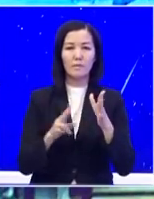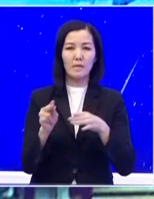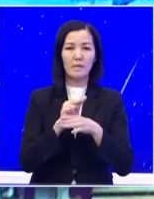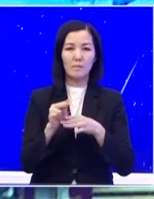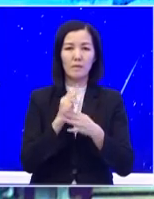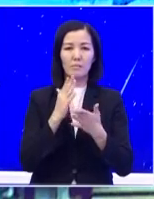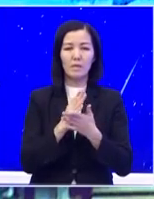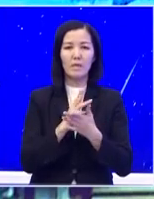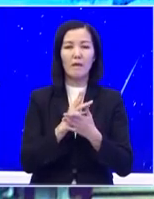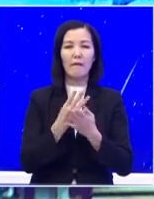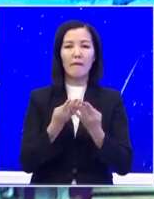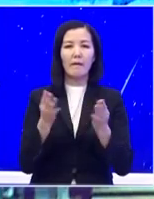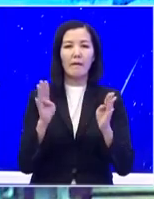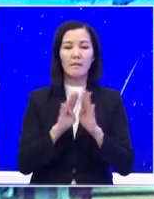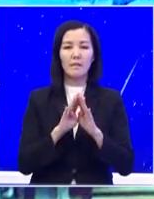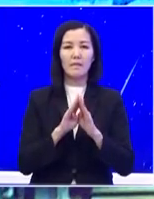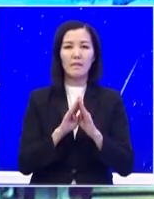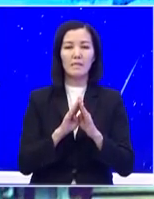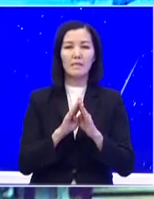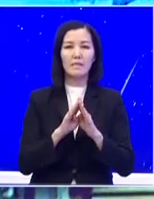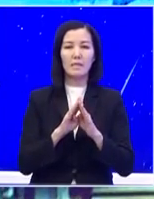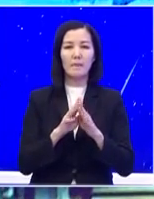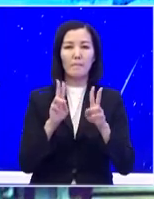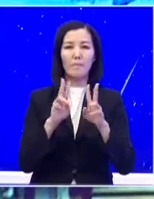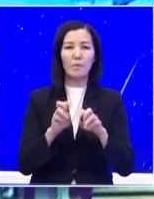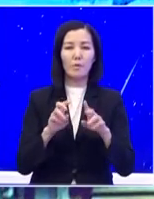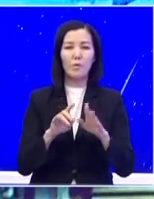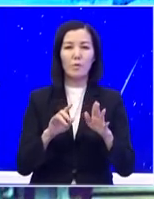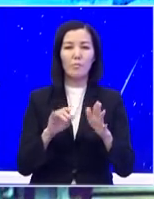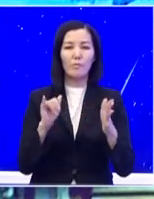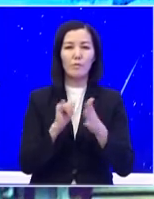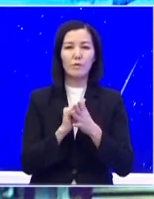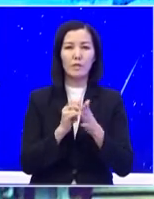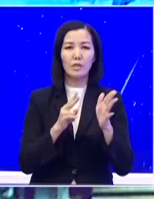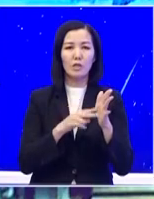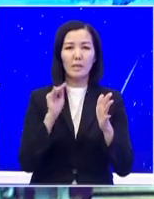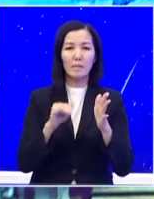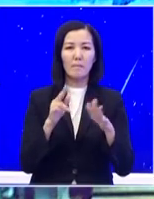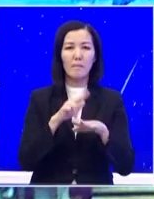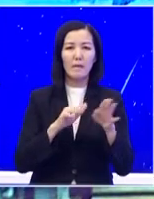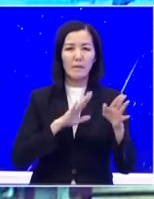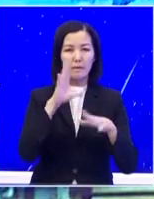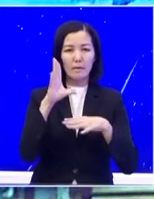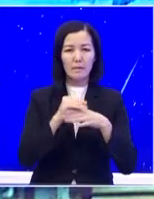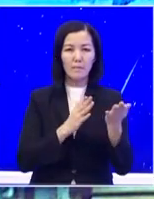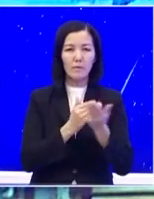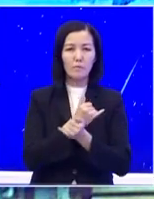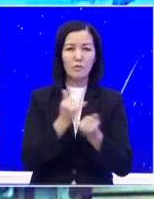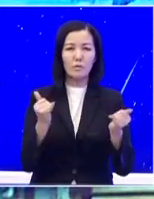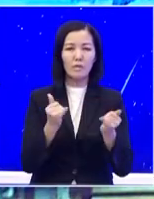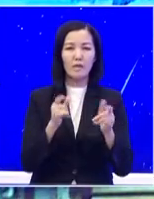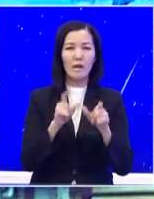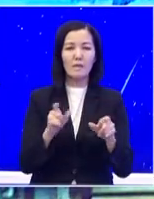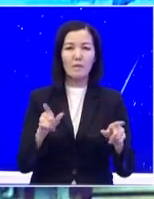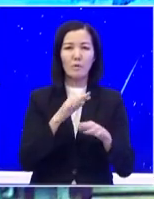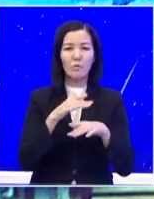алып жатыр. Карантин кезінде блокпостарда шамамен 7000 полиция қызметкері тәулік бойы қызмет етті. Бұған қоса адамдар көп